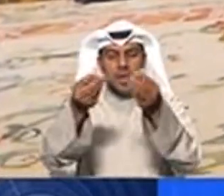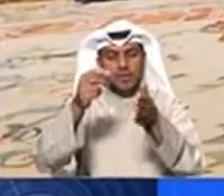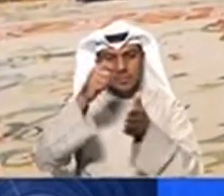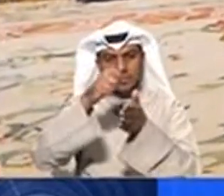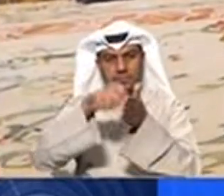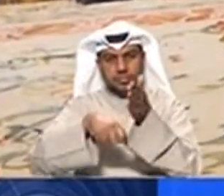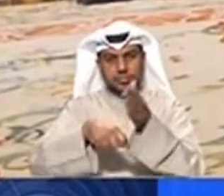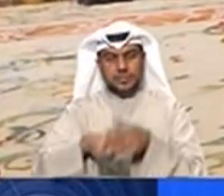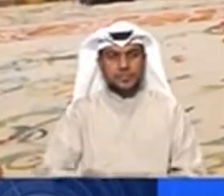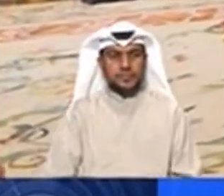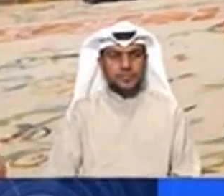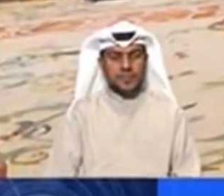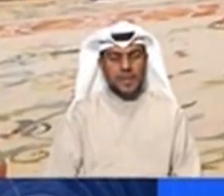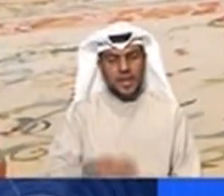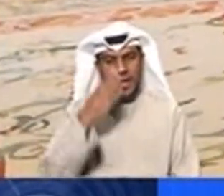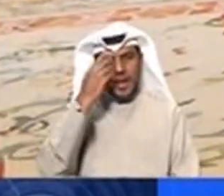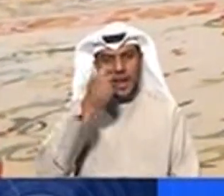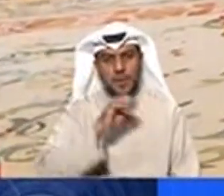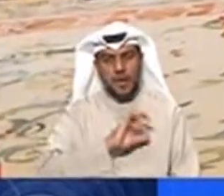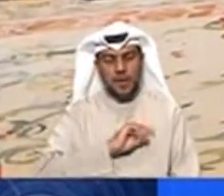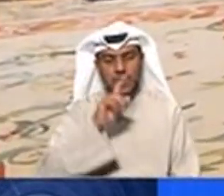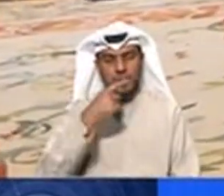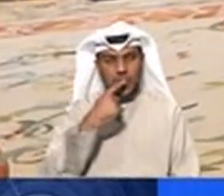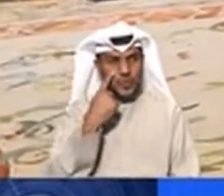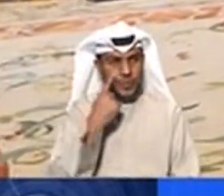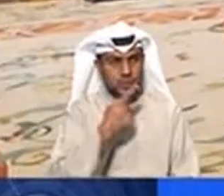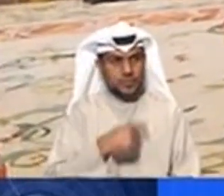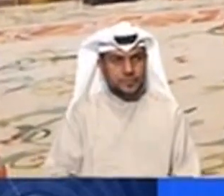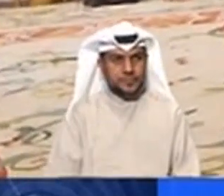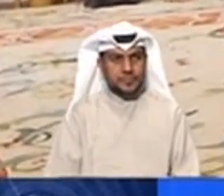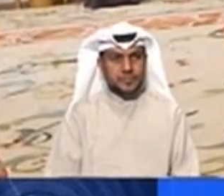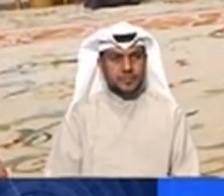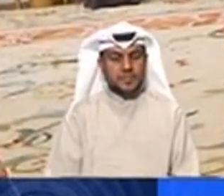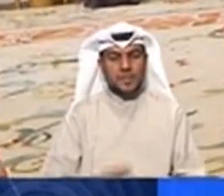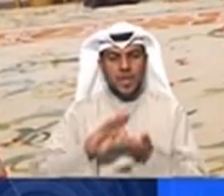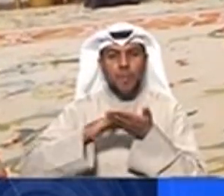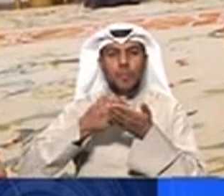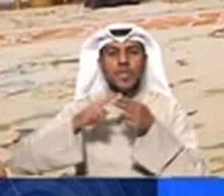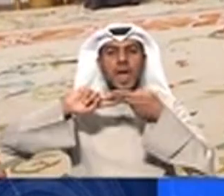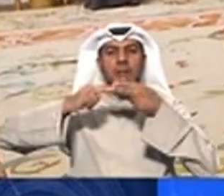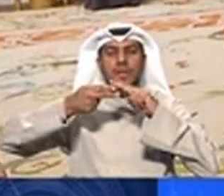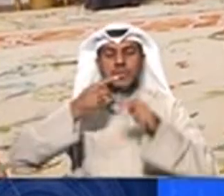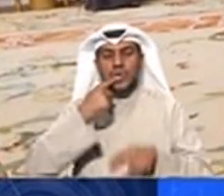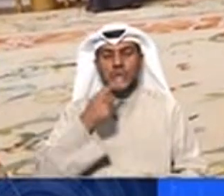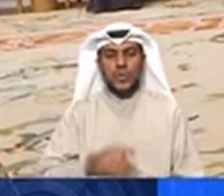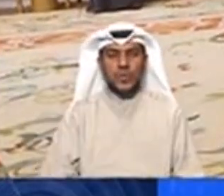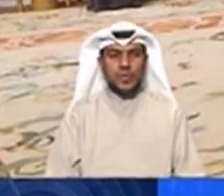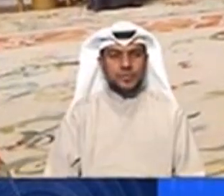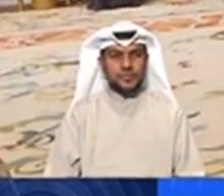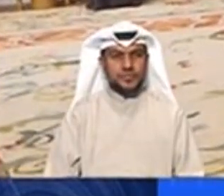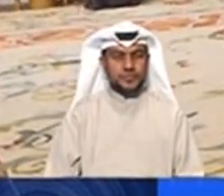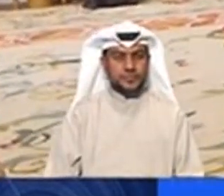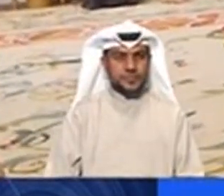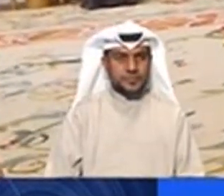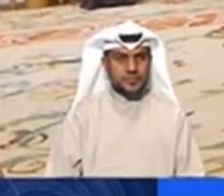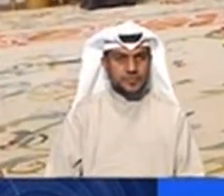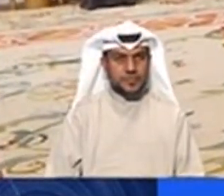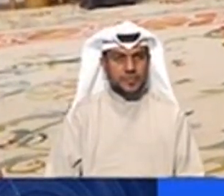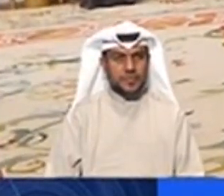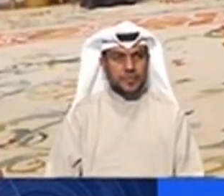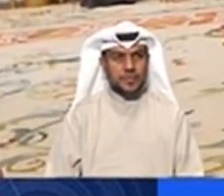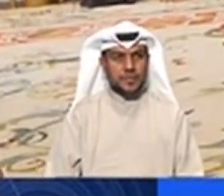السلام عليكم ورحمة الله تعالى وبركاته. Your Highness, I have the honor and privilege to present to